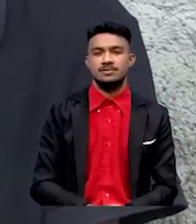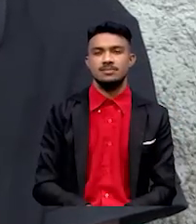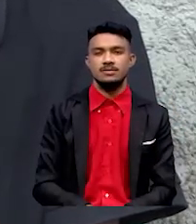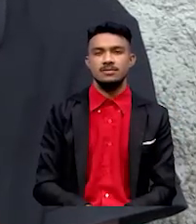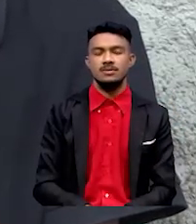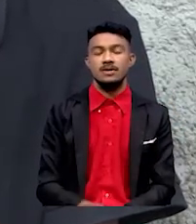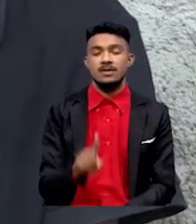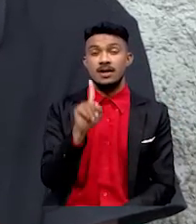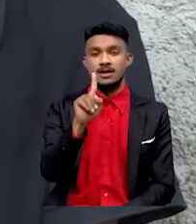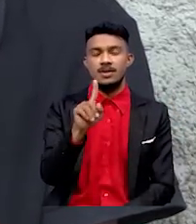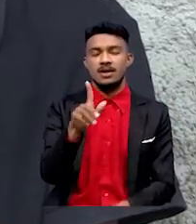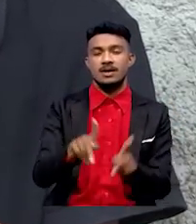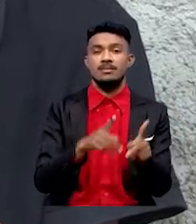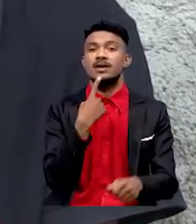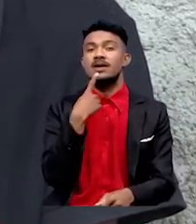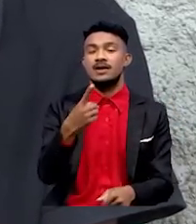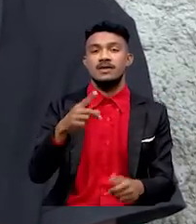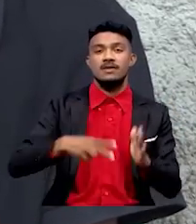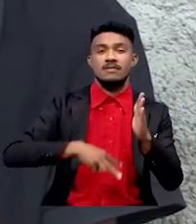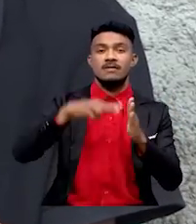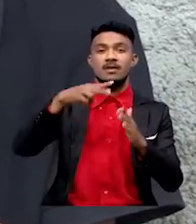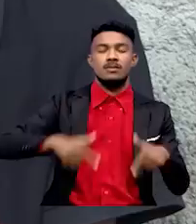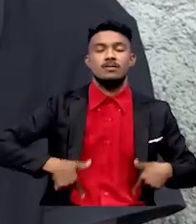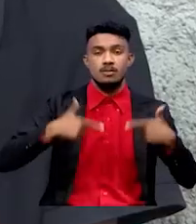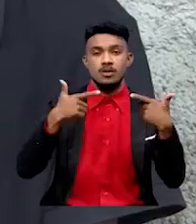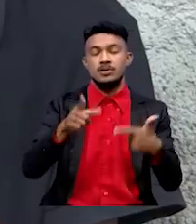Itu nih mak emak dengan balor murus mak itu.